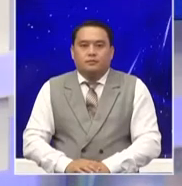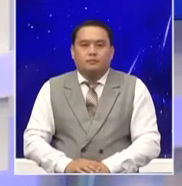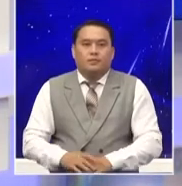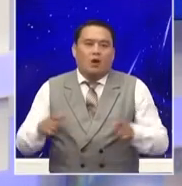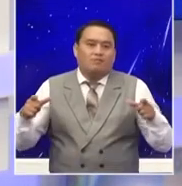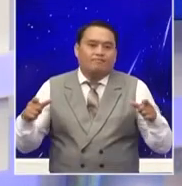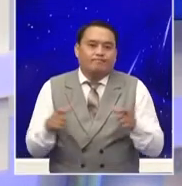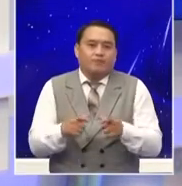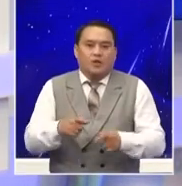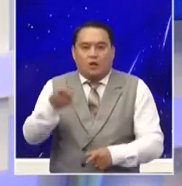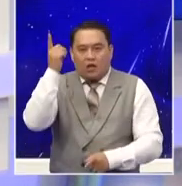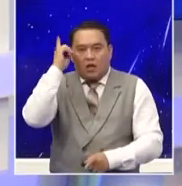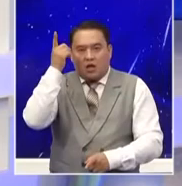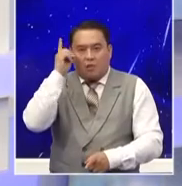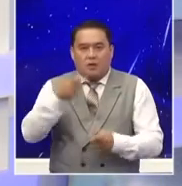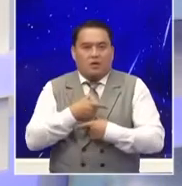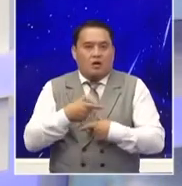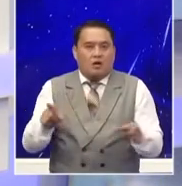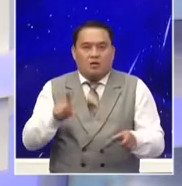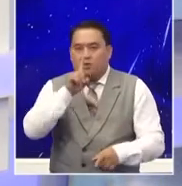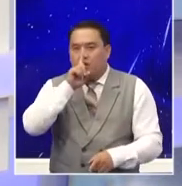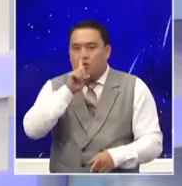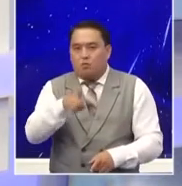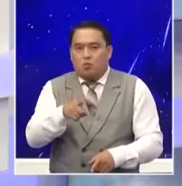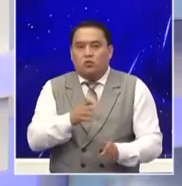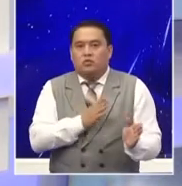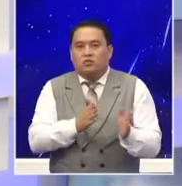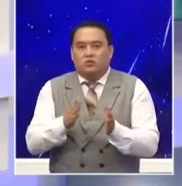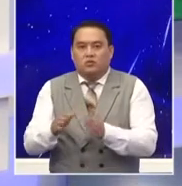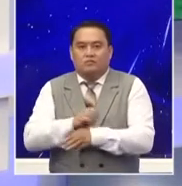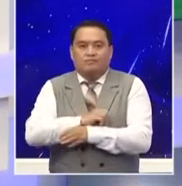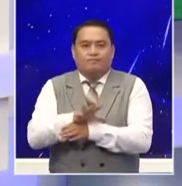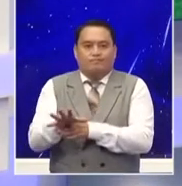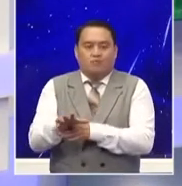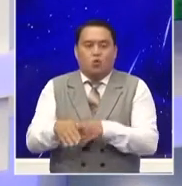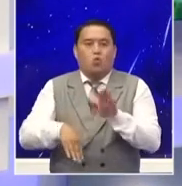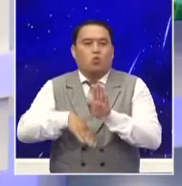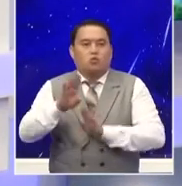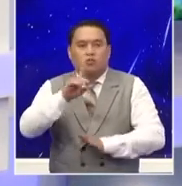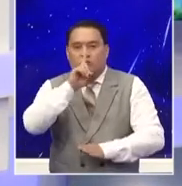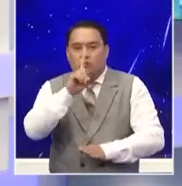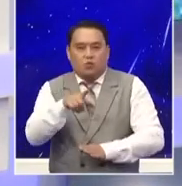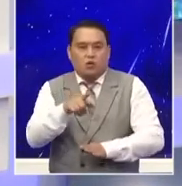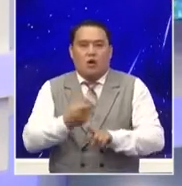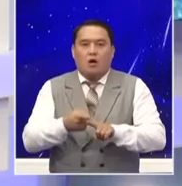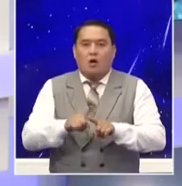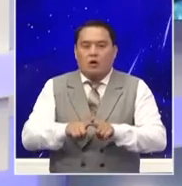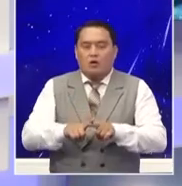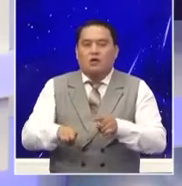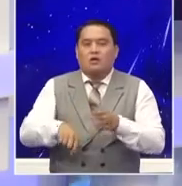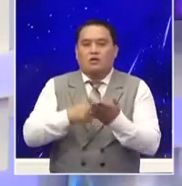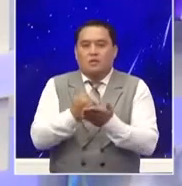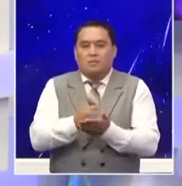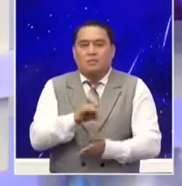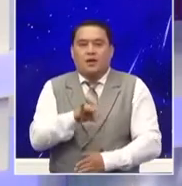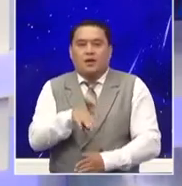Ограничения в Германии не будут ослаблены до тех пор, пока ситуация с распространением коронавируса не улучшится. Об этом заявила канцлер ФРГ